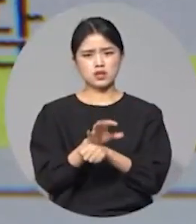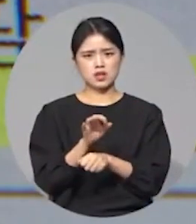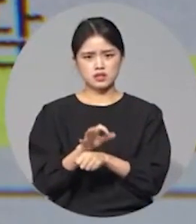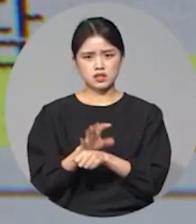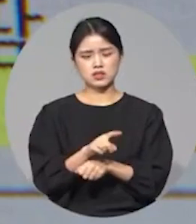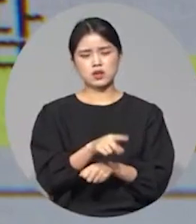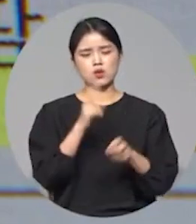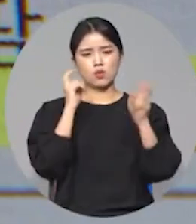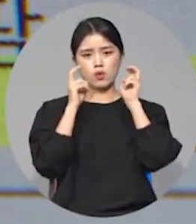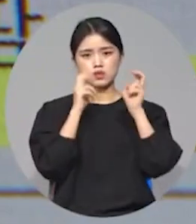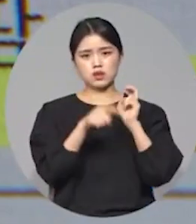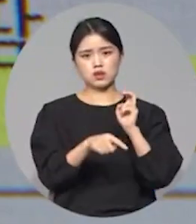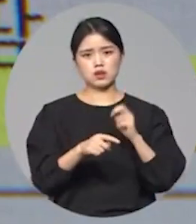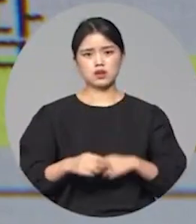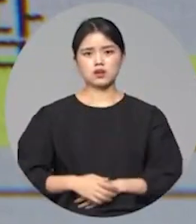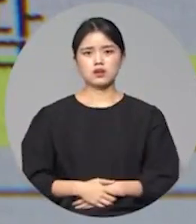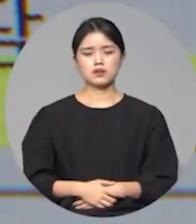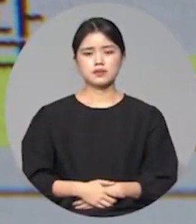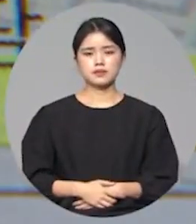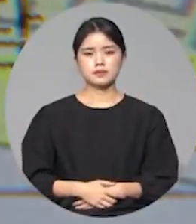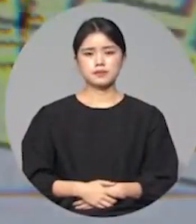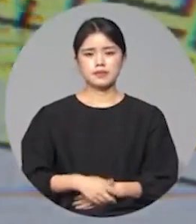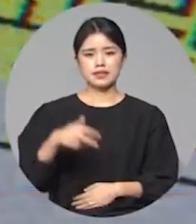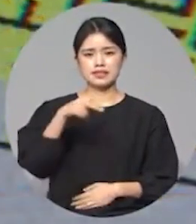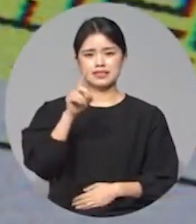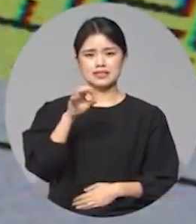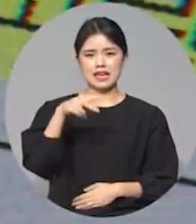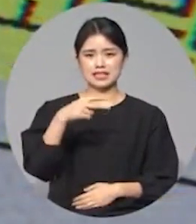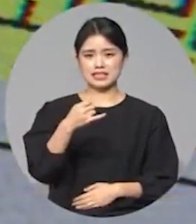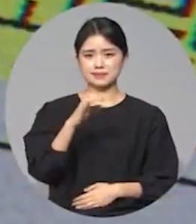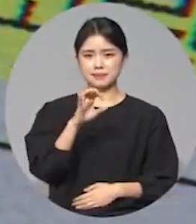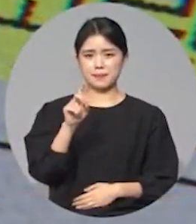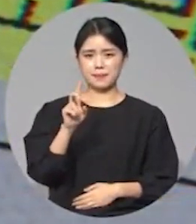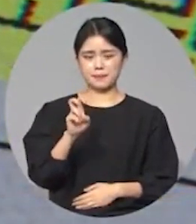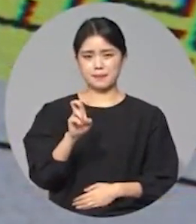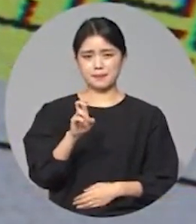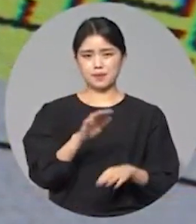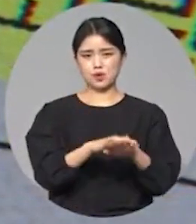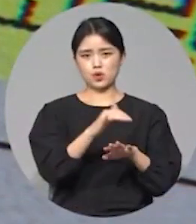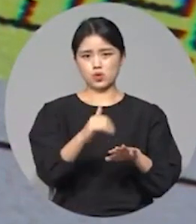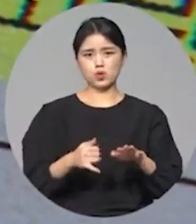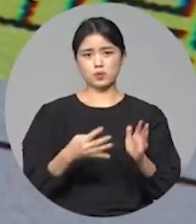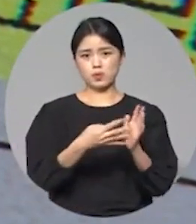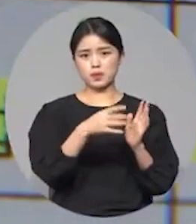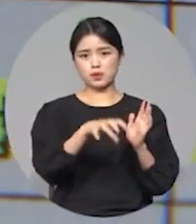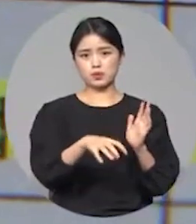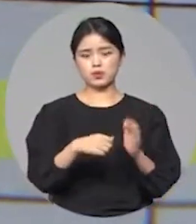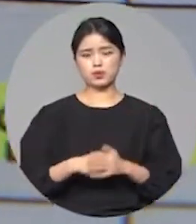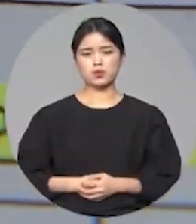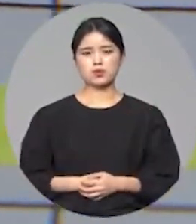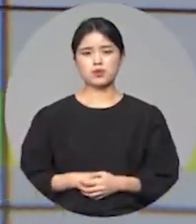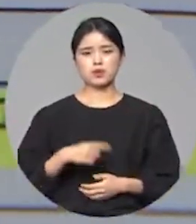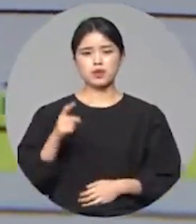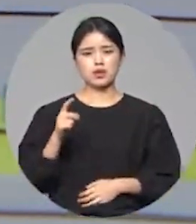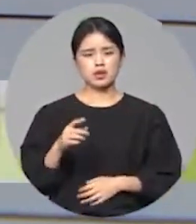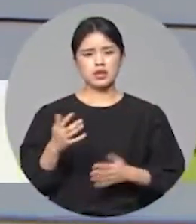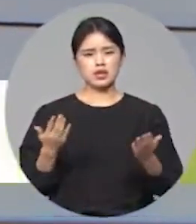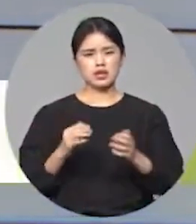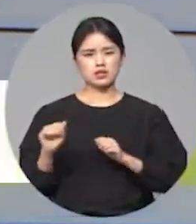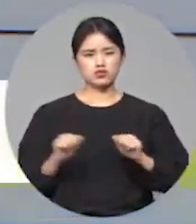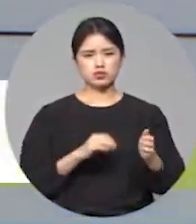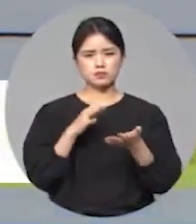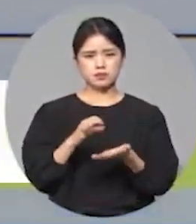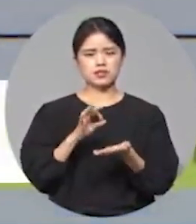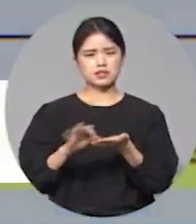한 업체가 눈에 띕니다. 장수팜 영농조합 법인이라는 곳입니다. 장수군수는 업무 추진비를